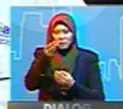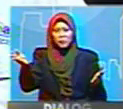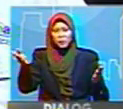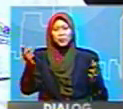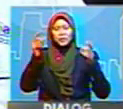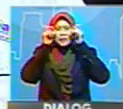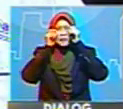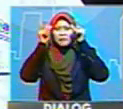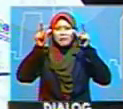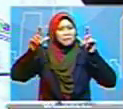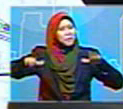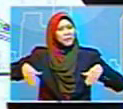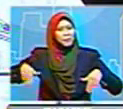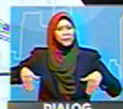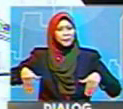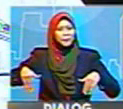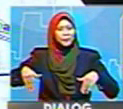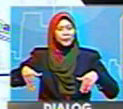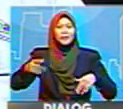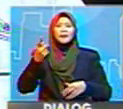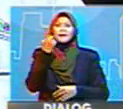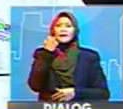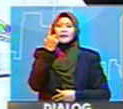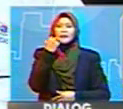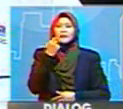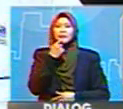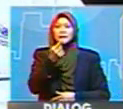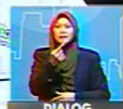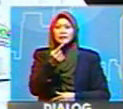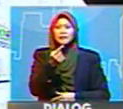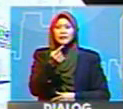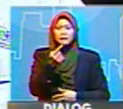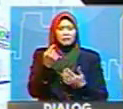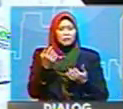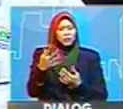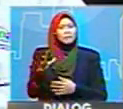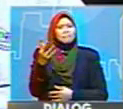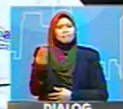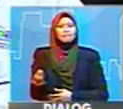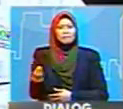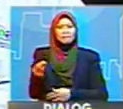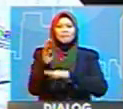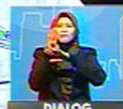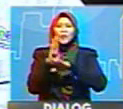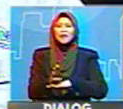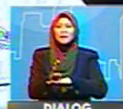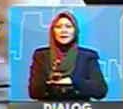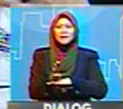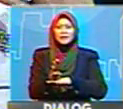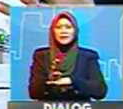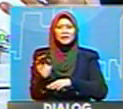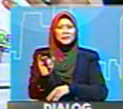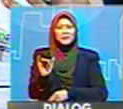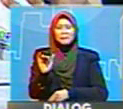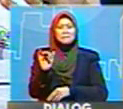kesedaran kesedaran sebab seperti saya sebut tadi ianya sudah menjadi satu budaya saudara Sudah Sebutkan daripada awal I